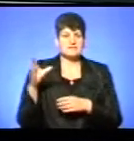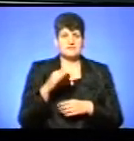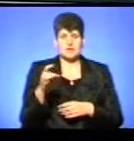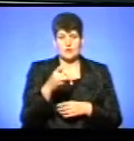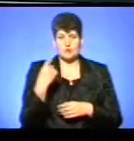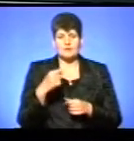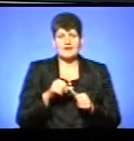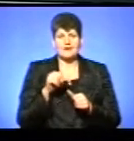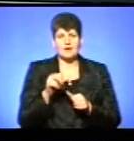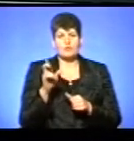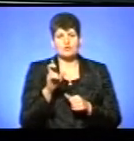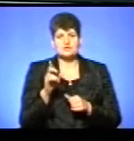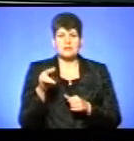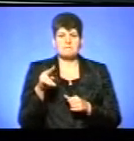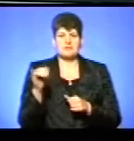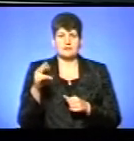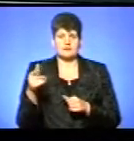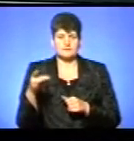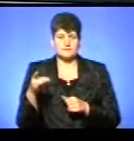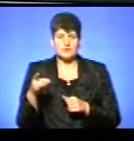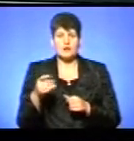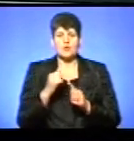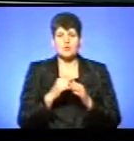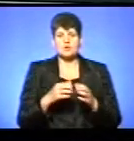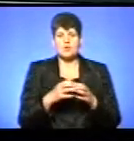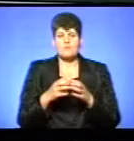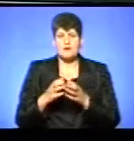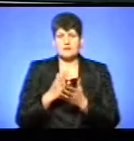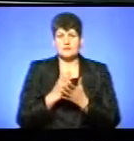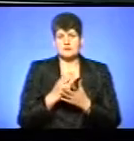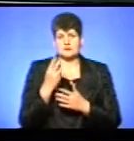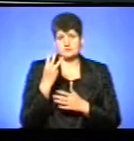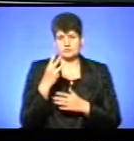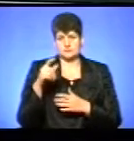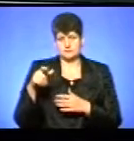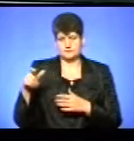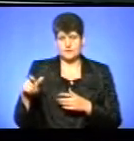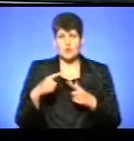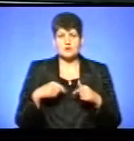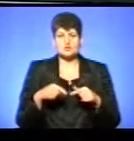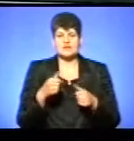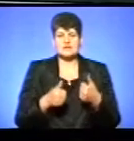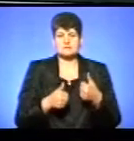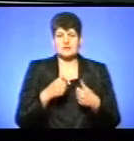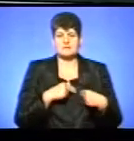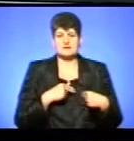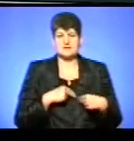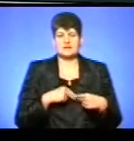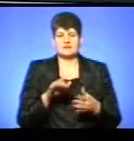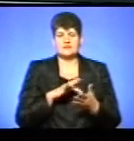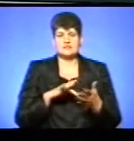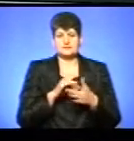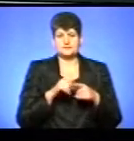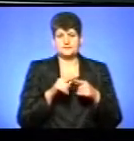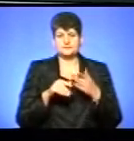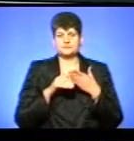області, крім Бучацького і Підгаєцького. Кожна команда складалась з 3 осіб. Організували змагання працівники Центру екстреної